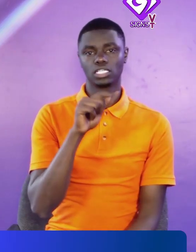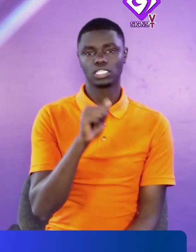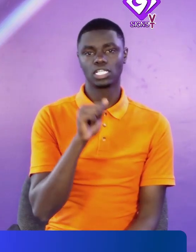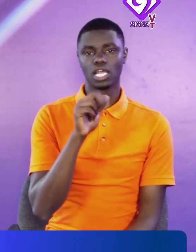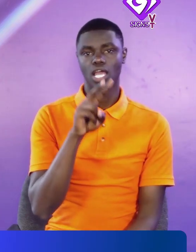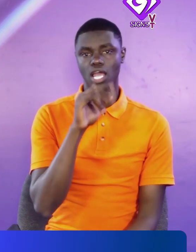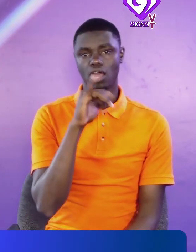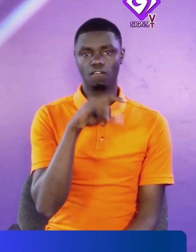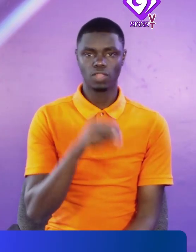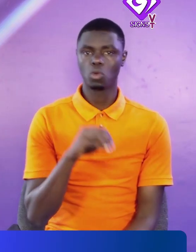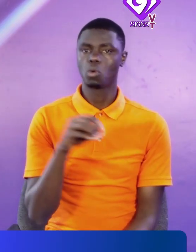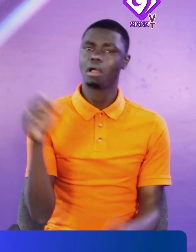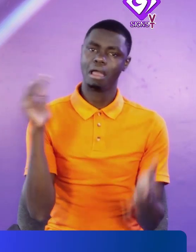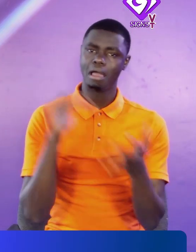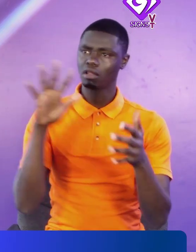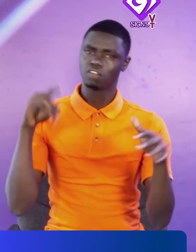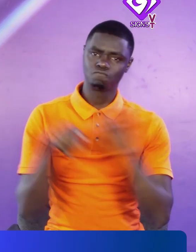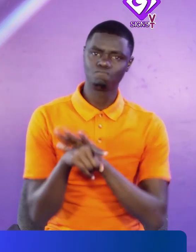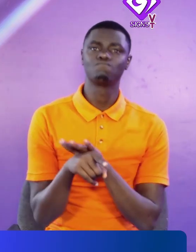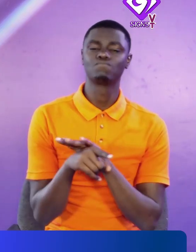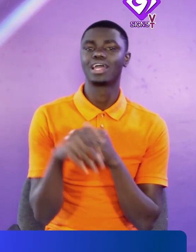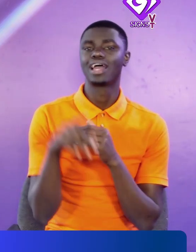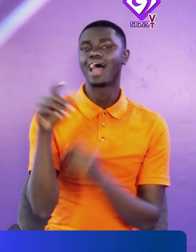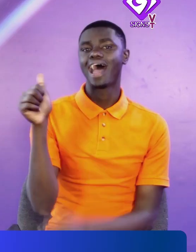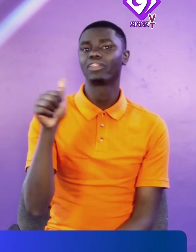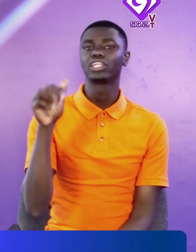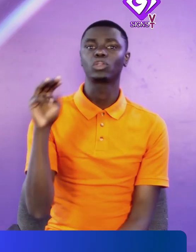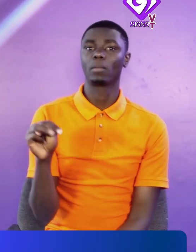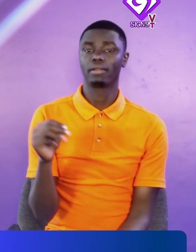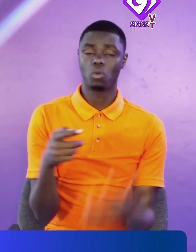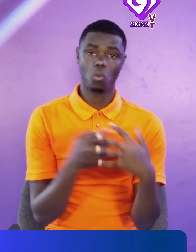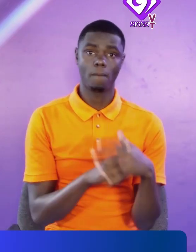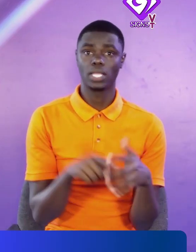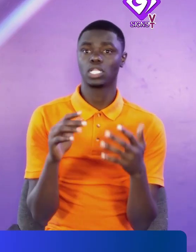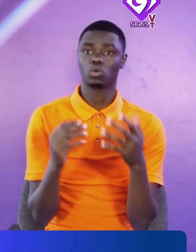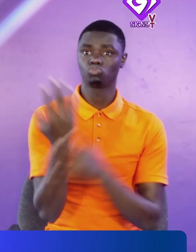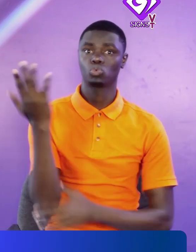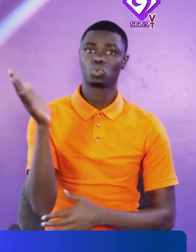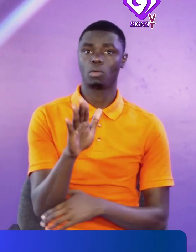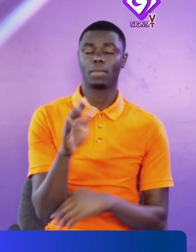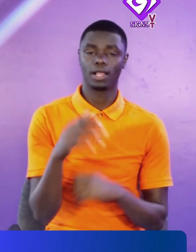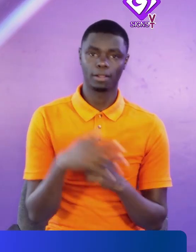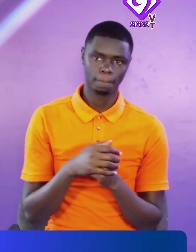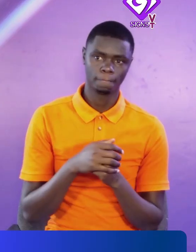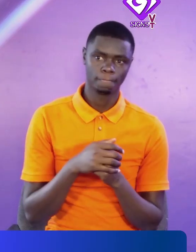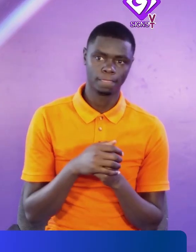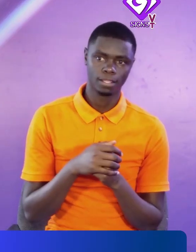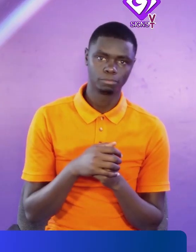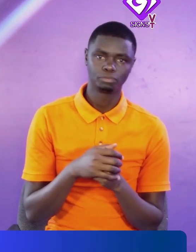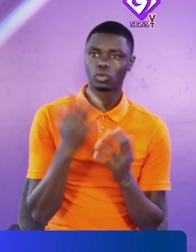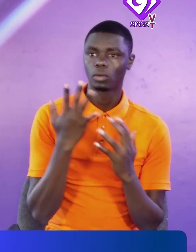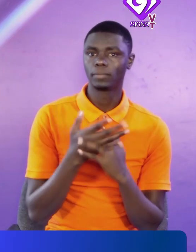tena mukono? Atletico Madrid wameanza ku-claw back, like gap ya alama kati yao na Madrid